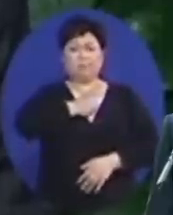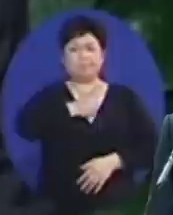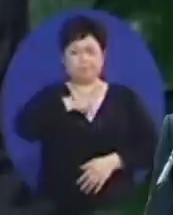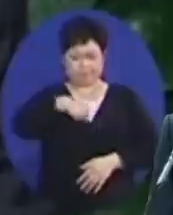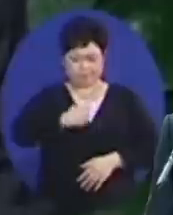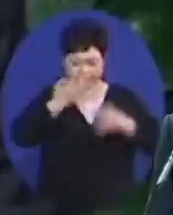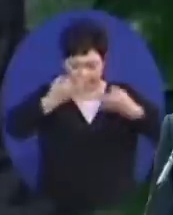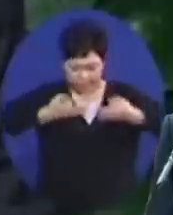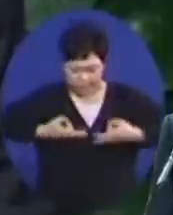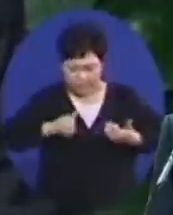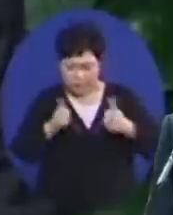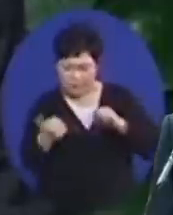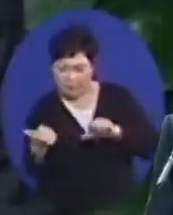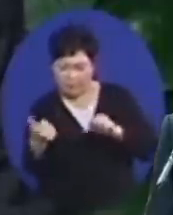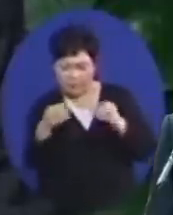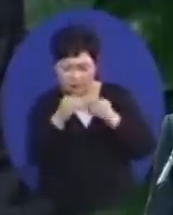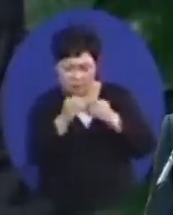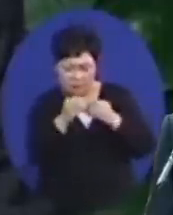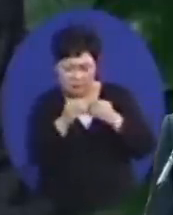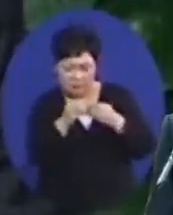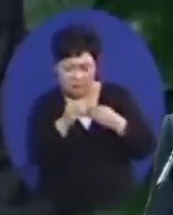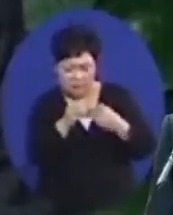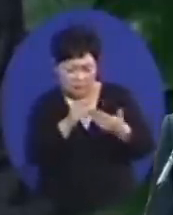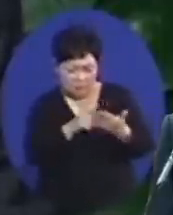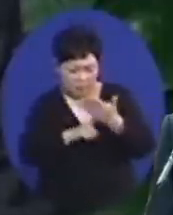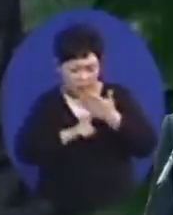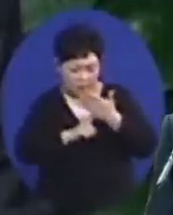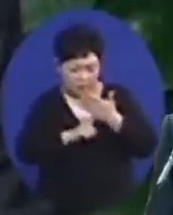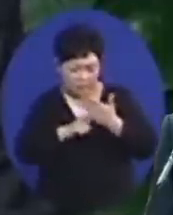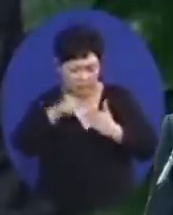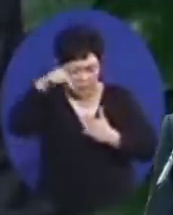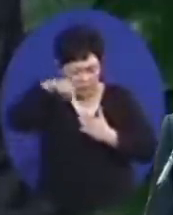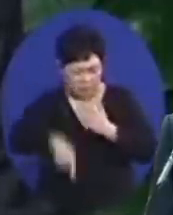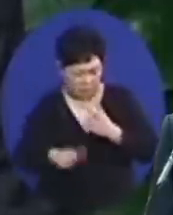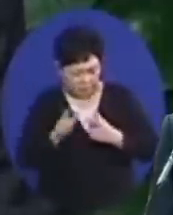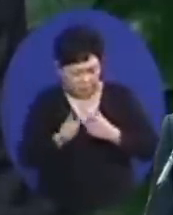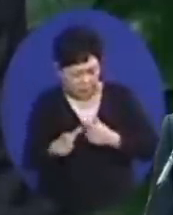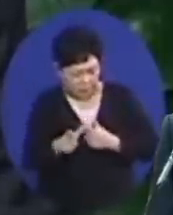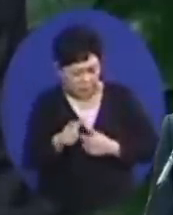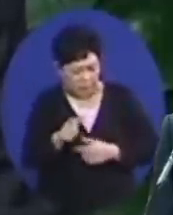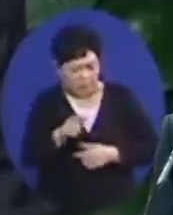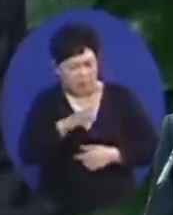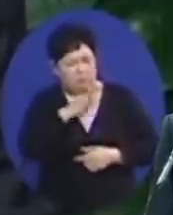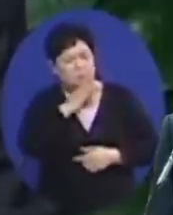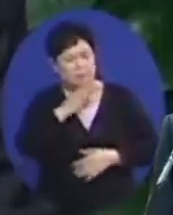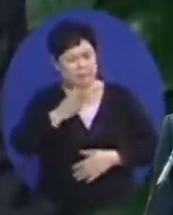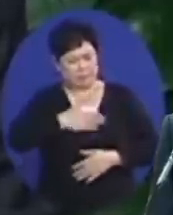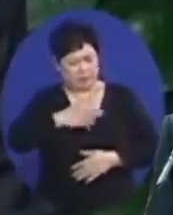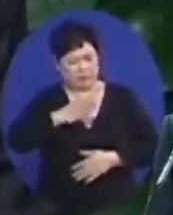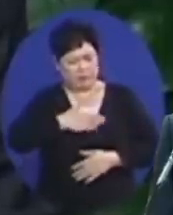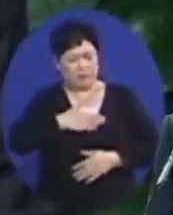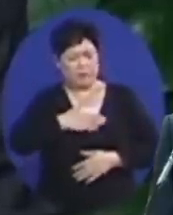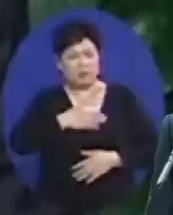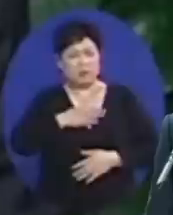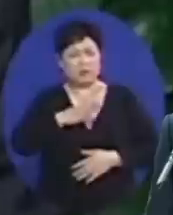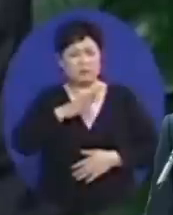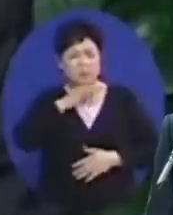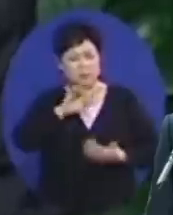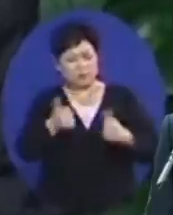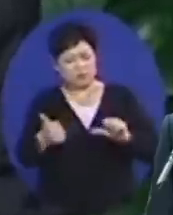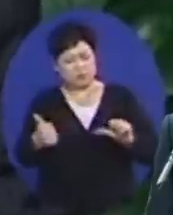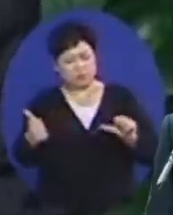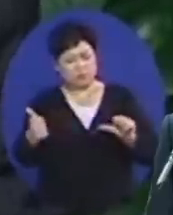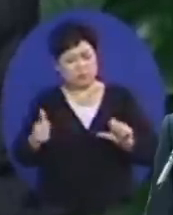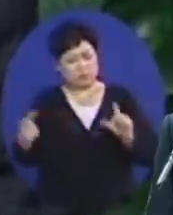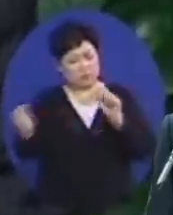자신의 사망의 기사 앞에서 깊은 침묵에 빠져 심각해졌습니다. 정말 내가 죽는 날이 곧 다가오면